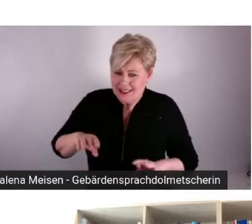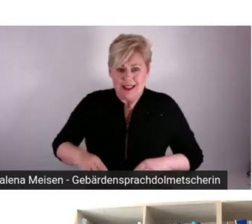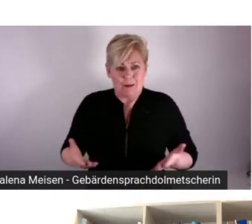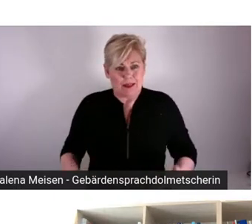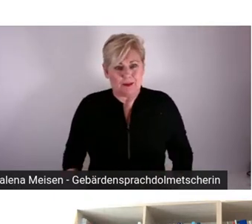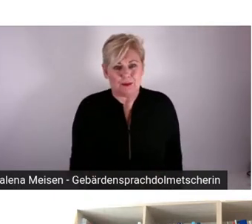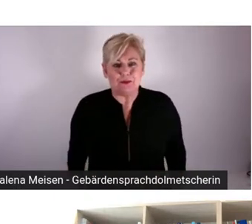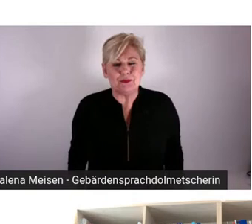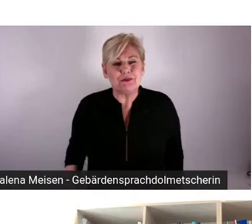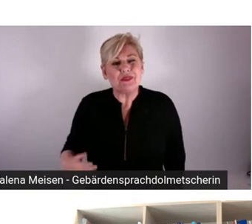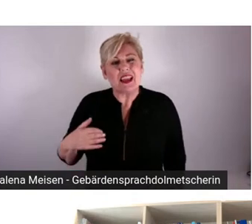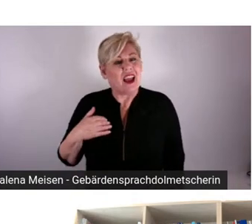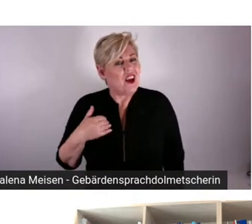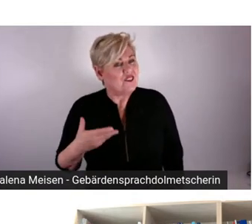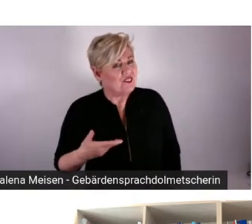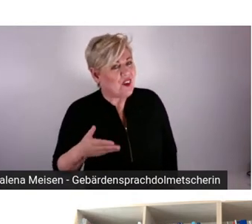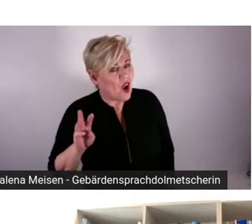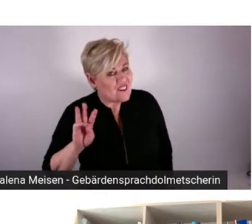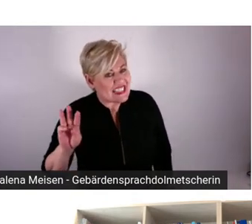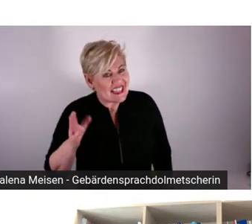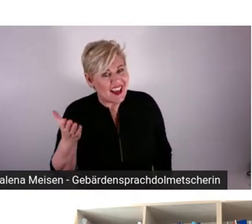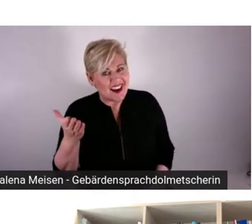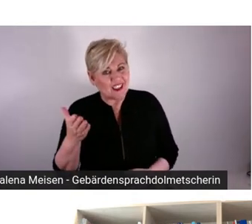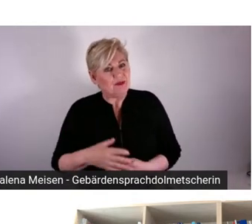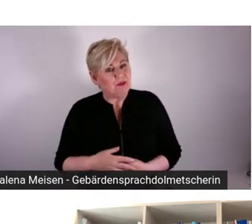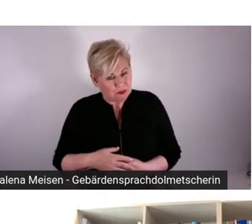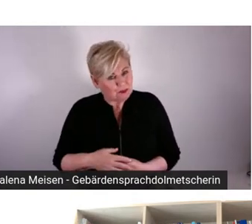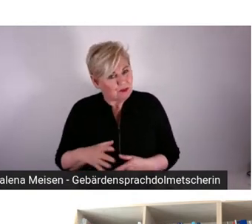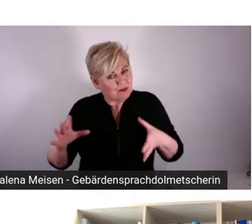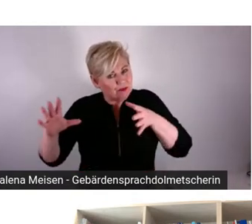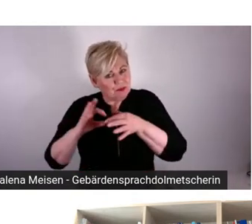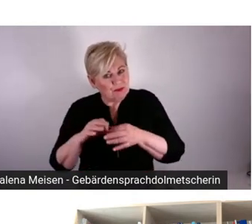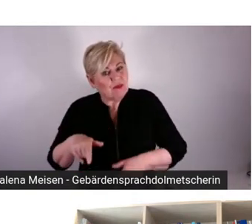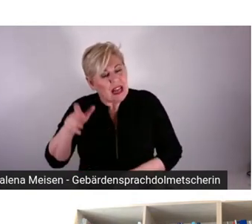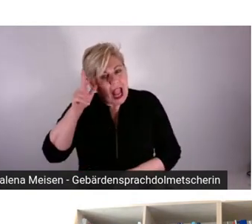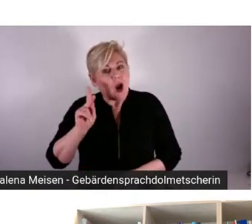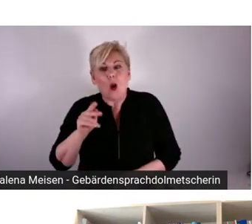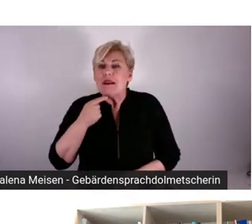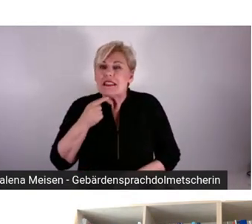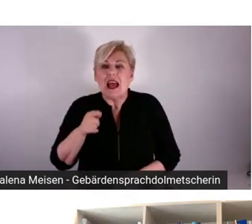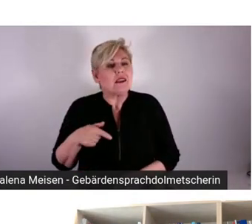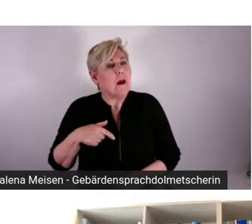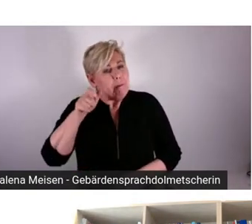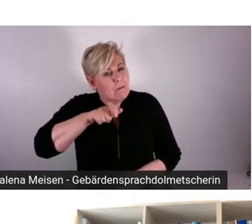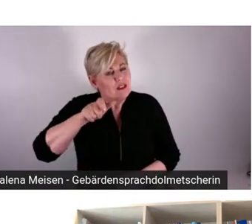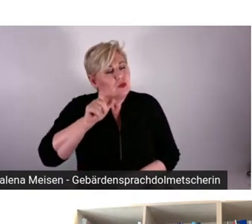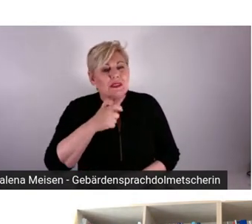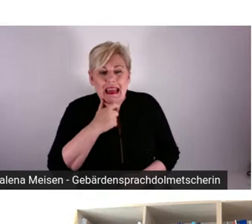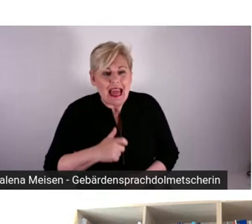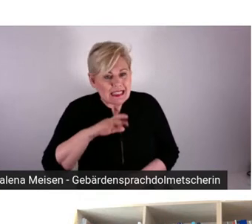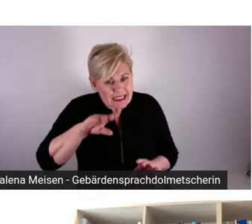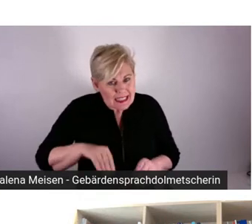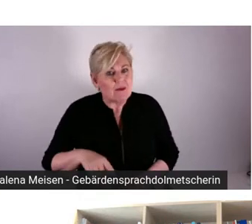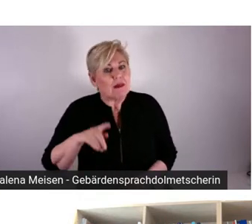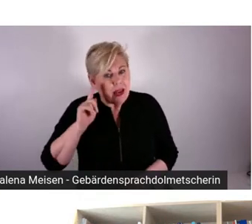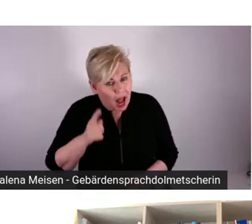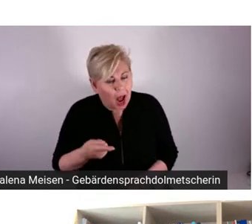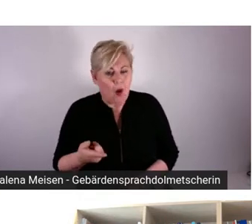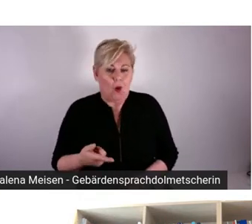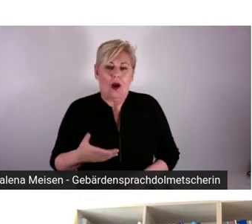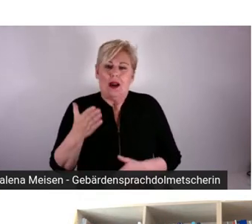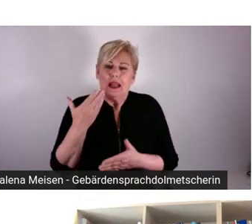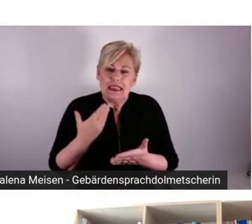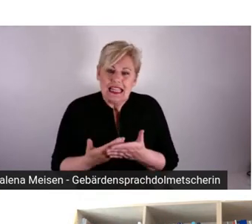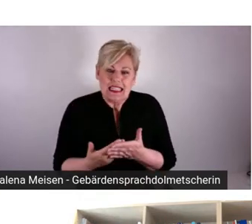Frau Wissler, da schließe ich gleich an. Herr Kober sagt, die Menschen ernst nehmen und deshalb auch zum Teil